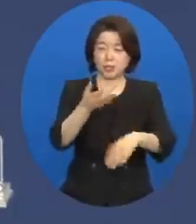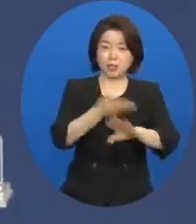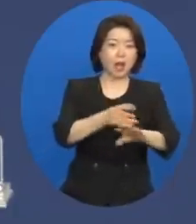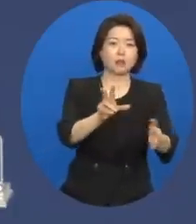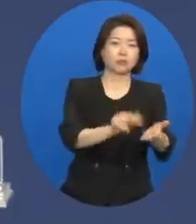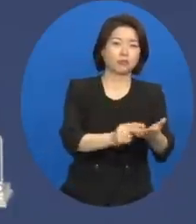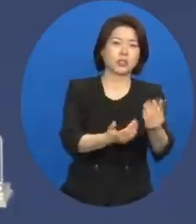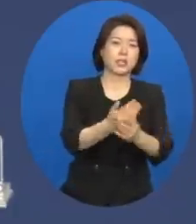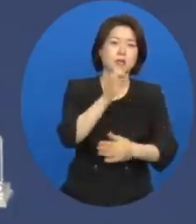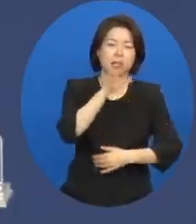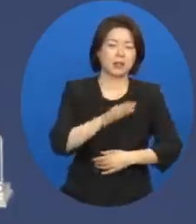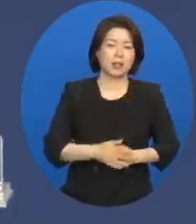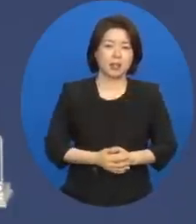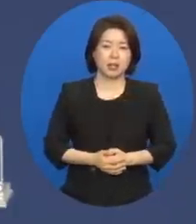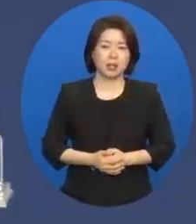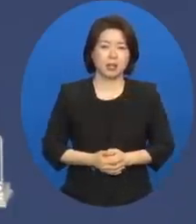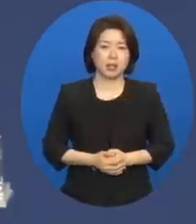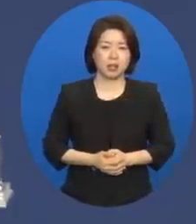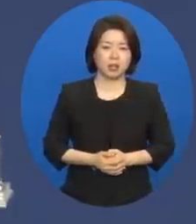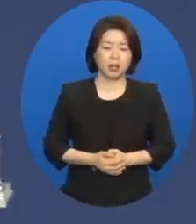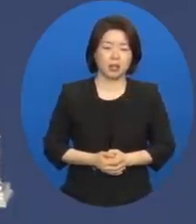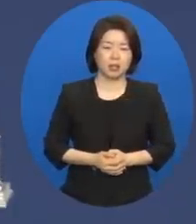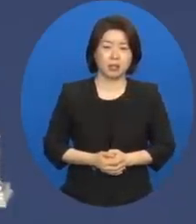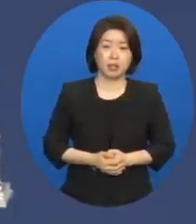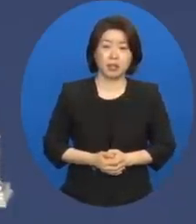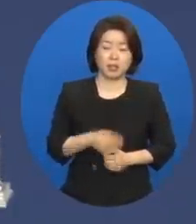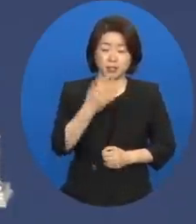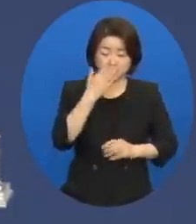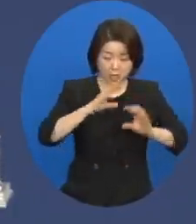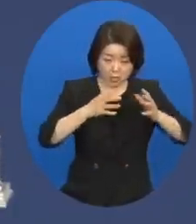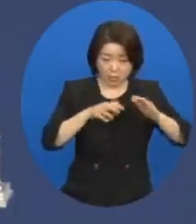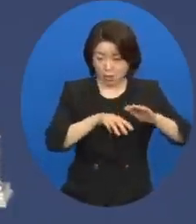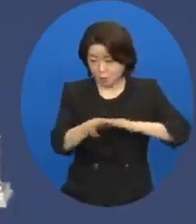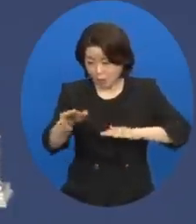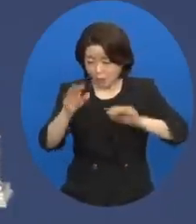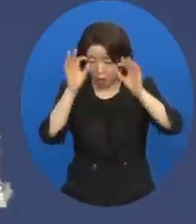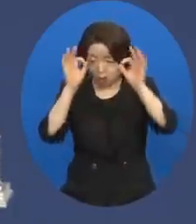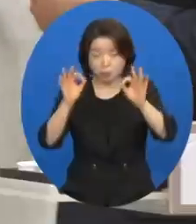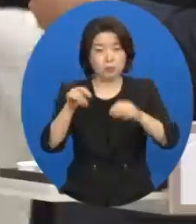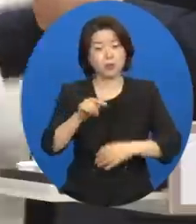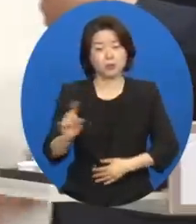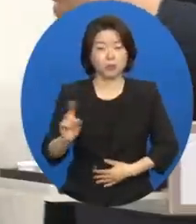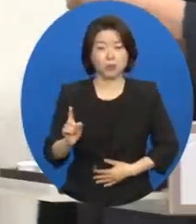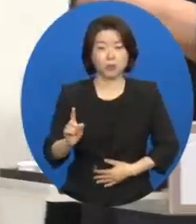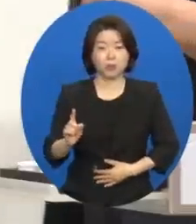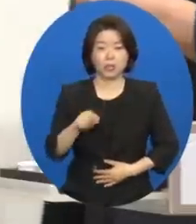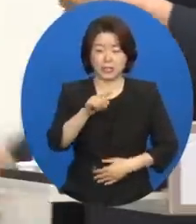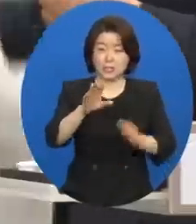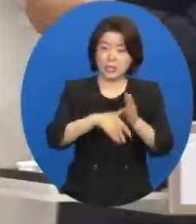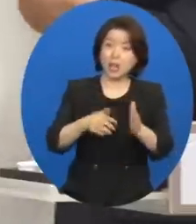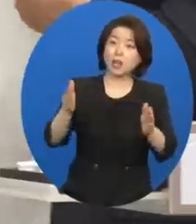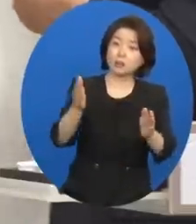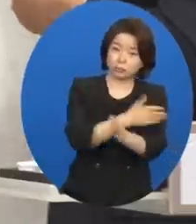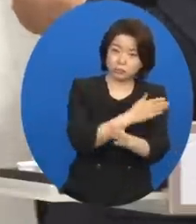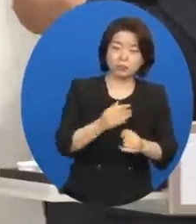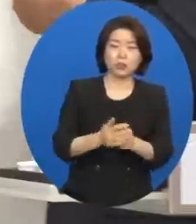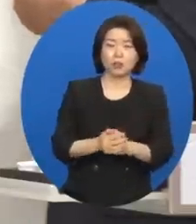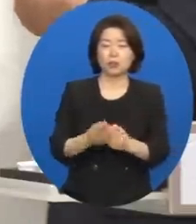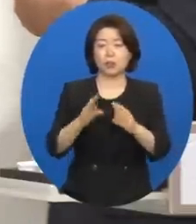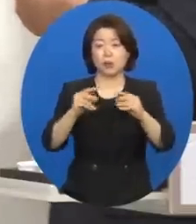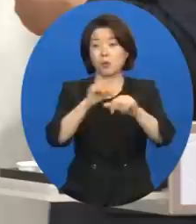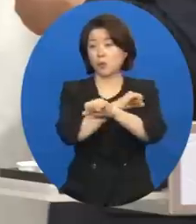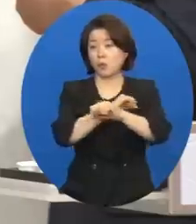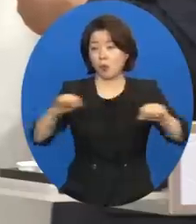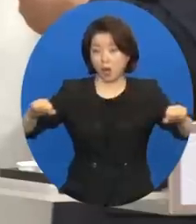되는데 문제가 없어서 되는데 보시면 아시겠지만 이때로부터요 광야에서